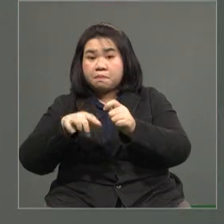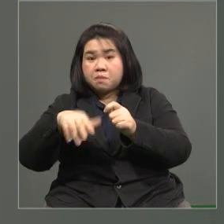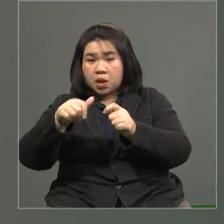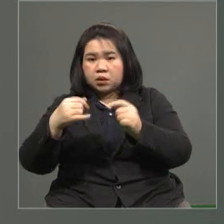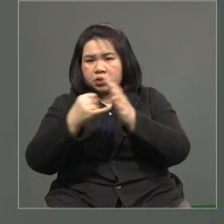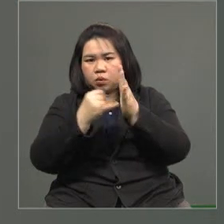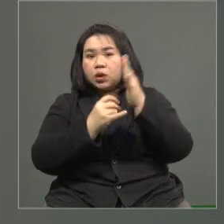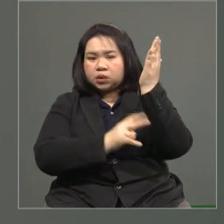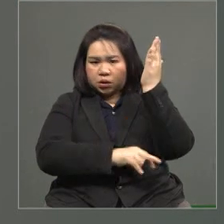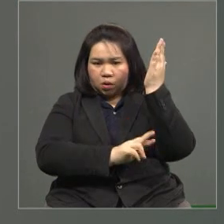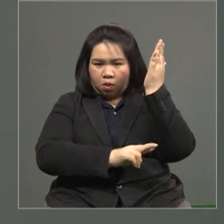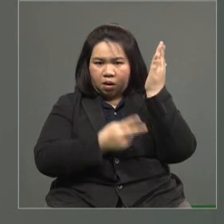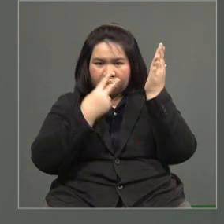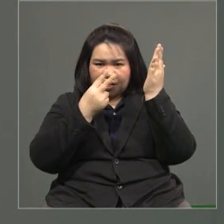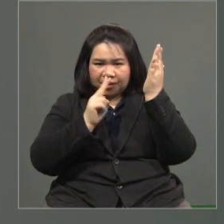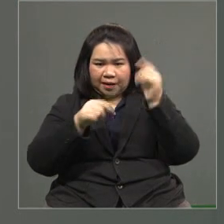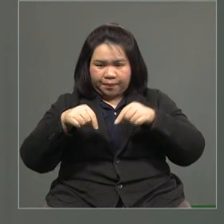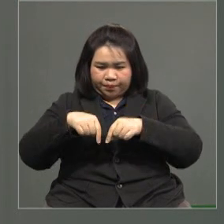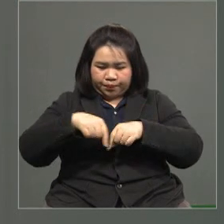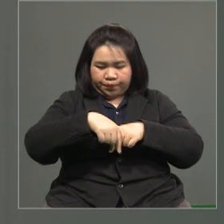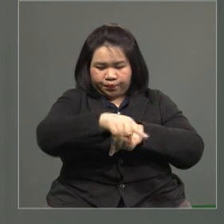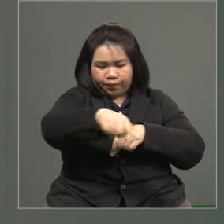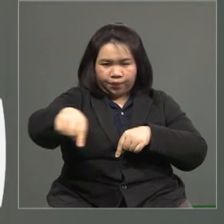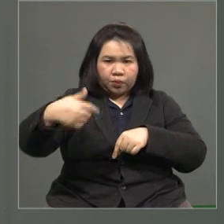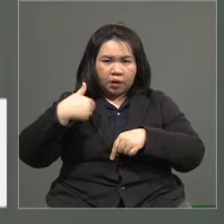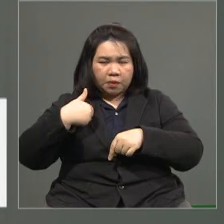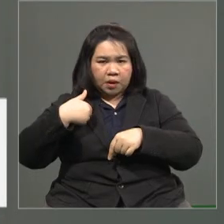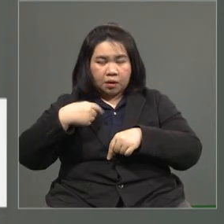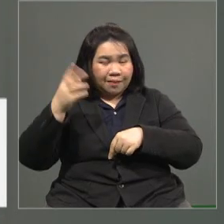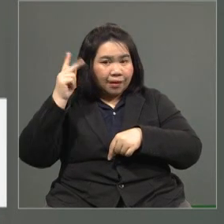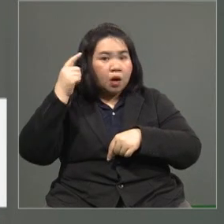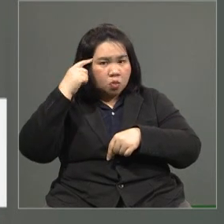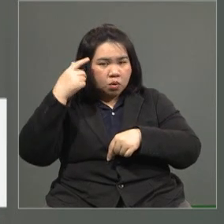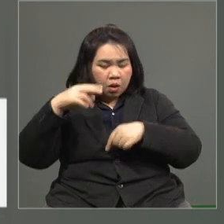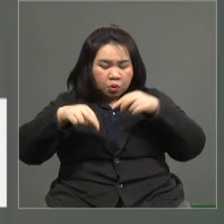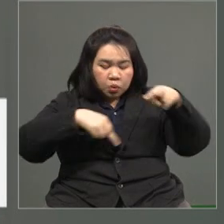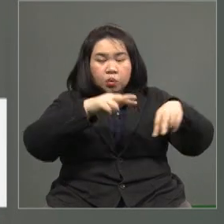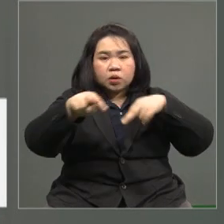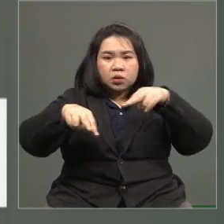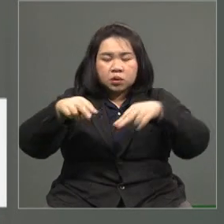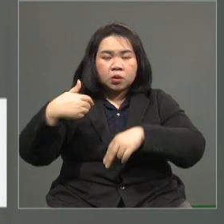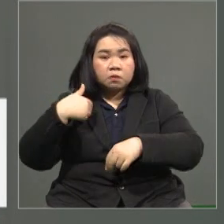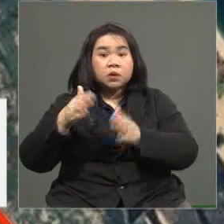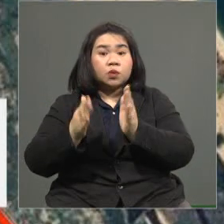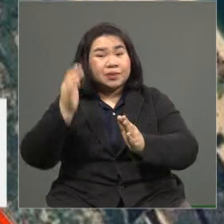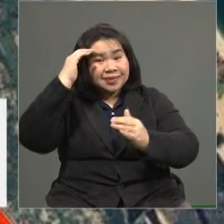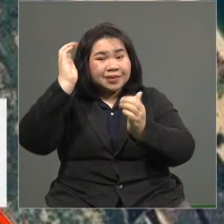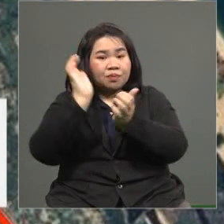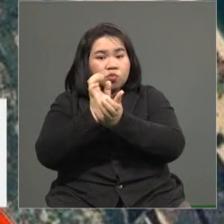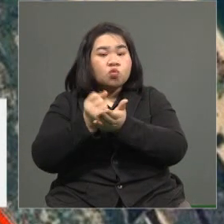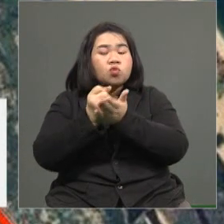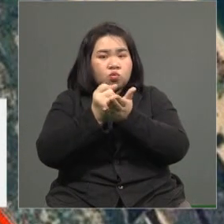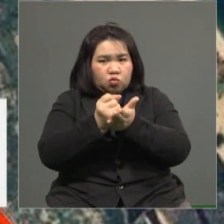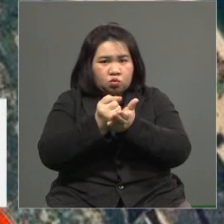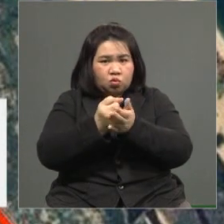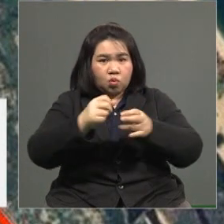ค่ะหลังจากที่ได้รับแจ้งเหตุก็เลยนำกำลังพลออกมาตรวจสอบพื้นที่พร้อมกับร้อยเวรของในส่วนของสพ